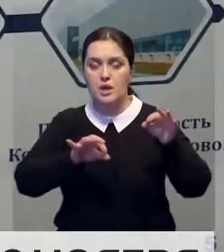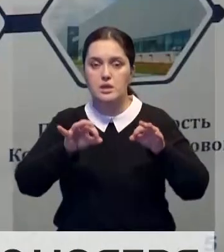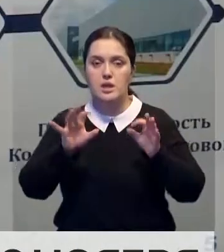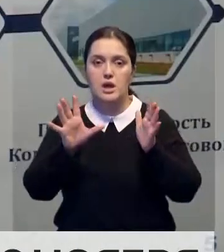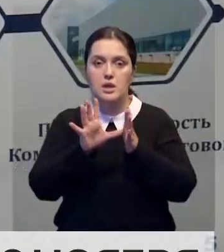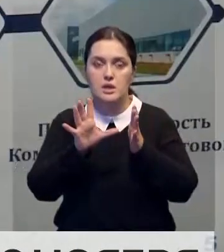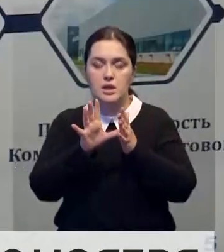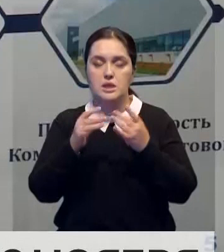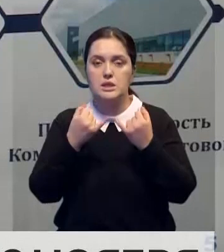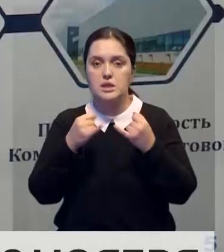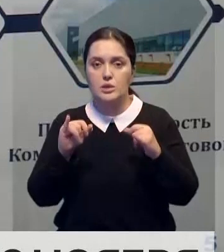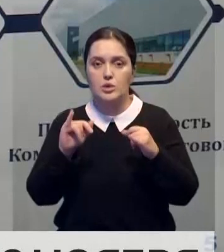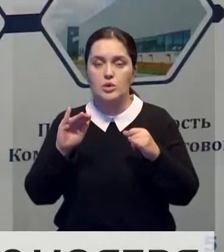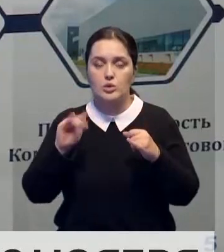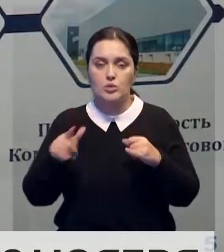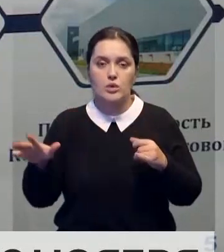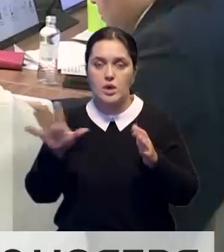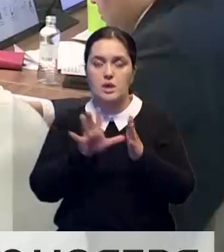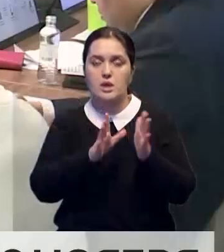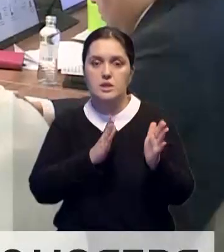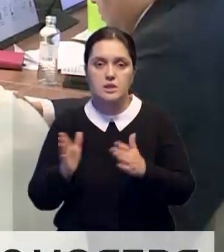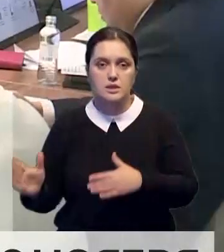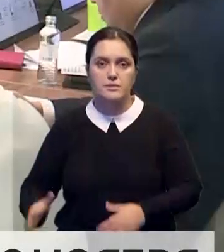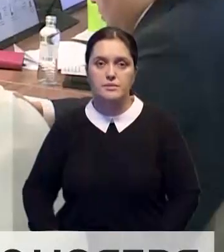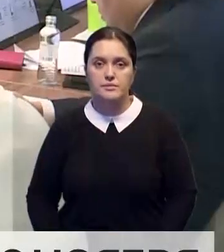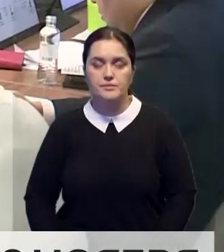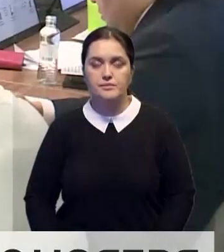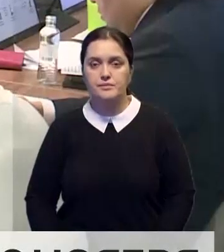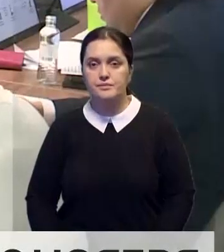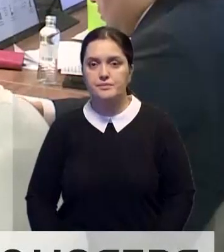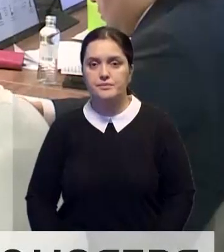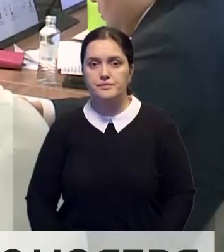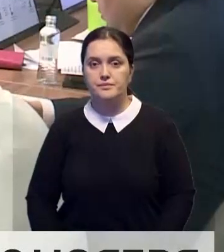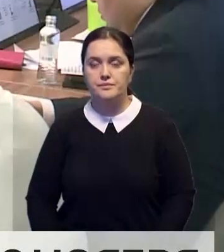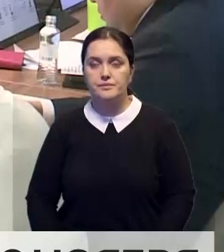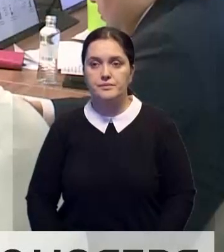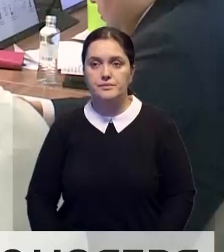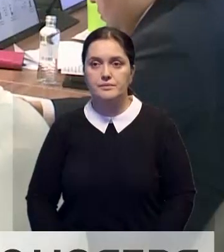электрической сети южной зоны энергосистемы Казахстана. Гульдана Кален, Диасхов Ламбаев, Хабар 24.